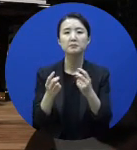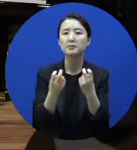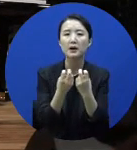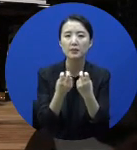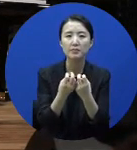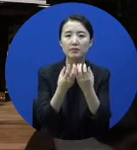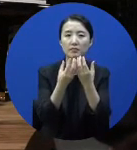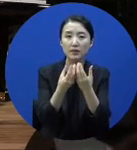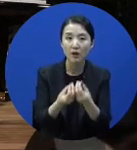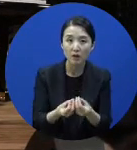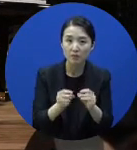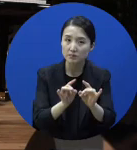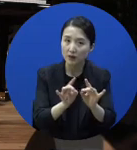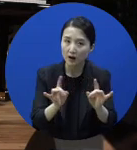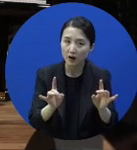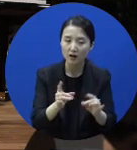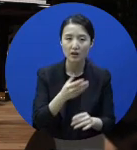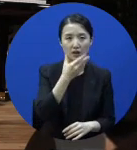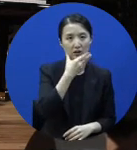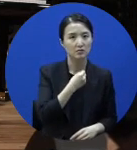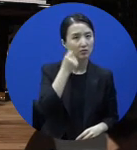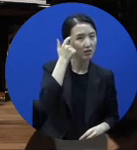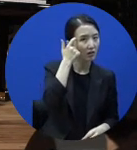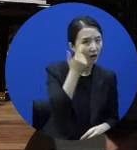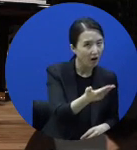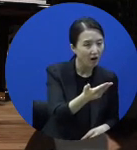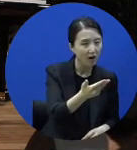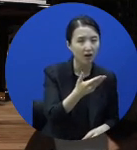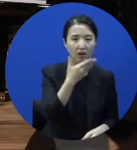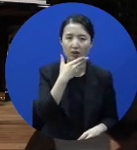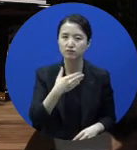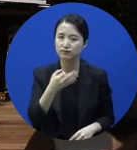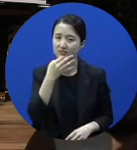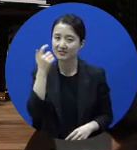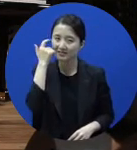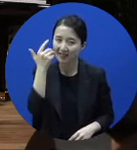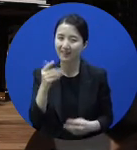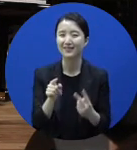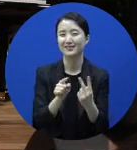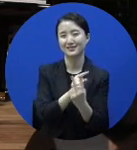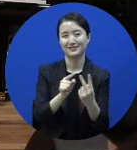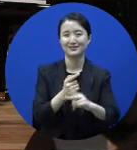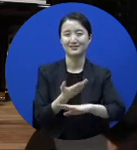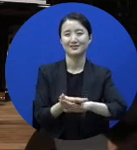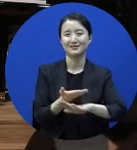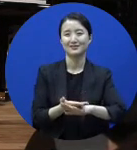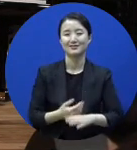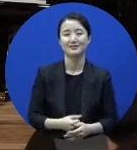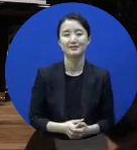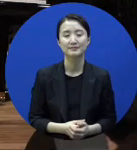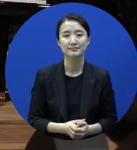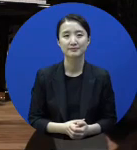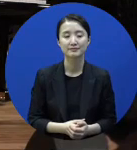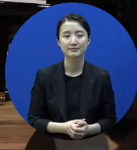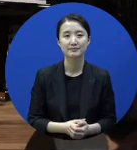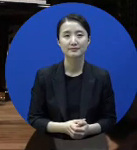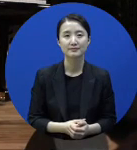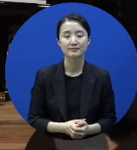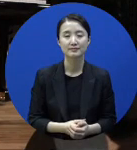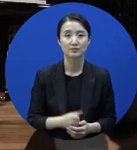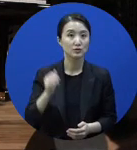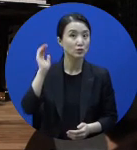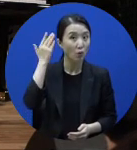어떤 준비를 할수 있는 사람이냐에 따라서 누구는 좋고 나쁜 일을 가질 수가 있어요. 말 그대로 고령하고 지금 또